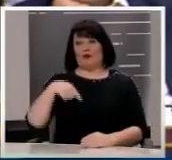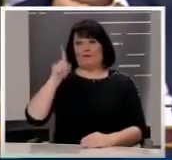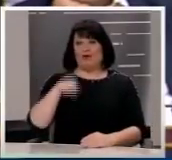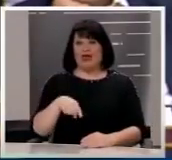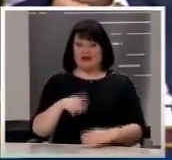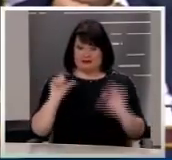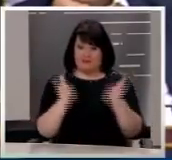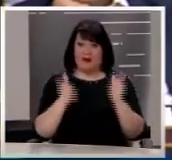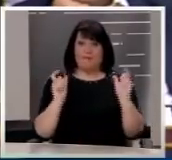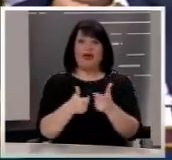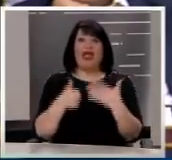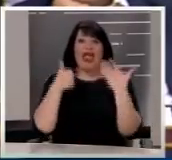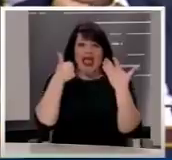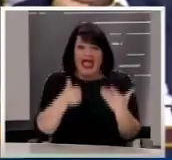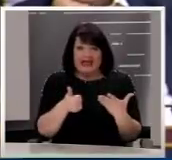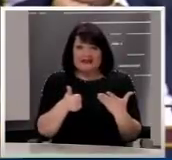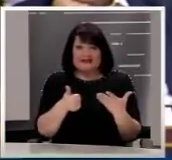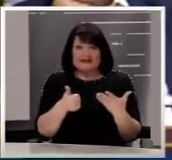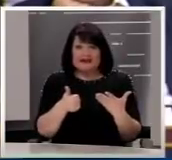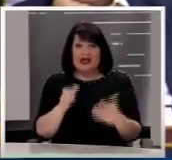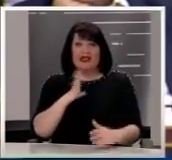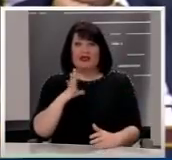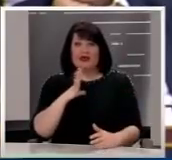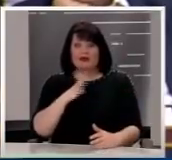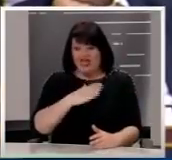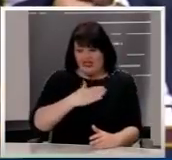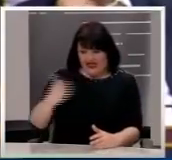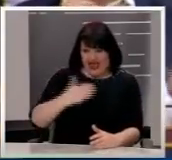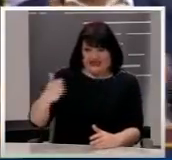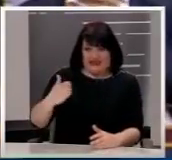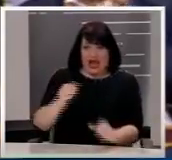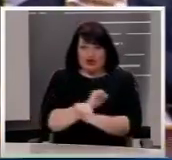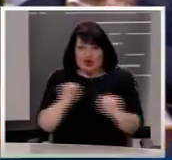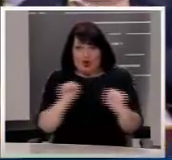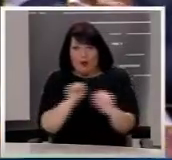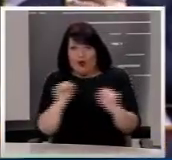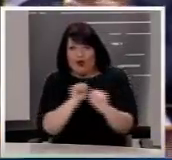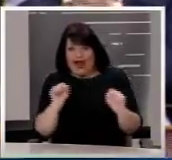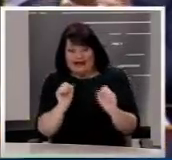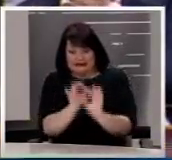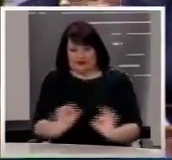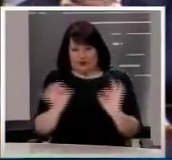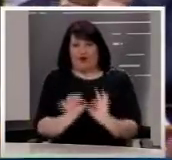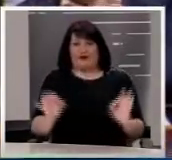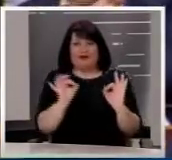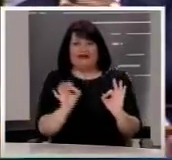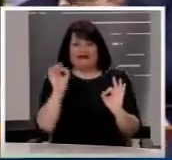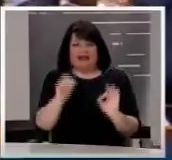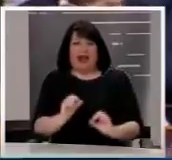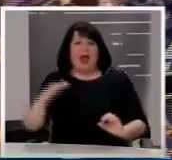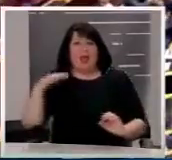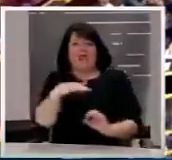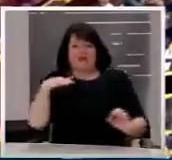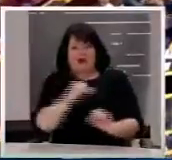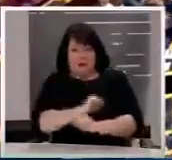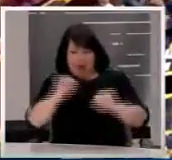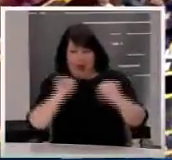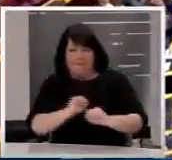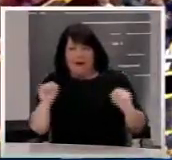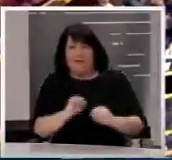μέρες συνελήφθησαν 6 ίσως και παραπάνω από την άκρα δεξιά τρομοκράτες που ετοίμαζαν τρομοκρατικές επιθέσεις.